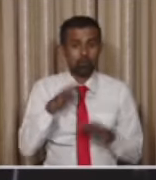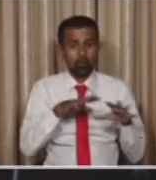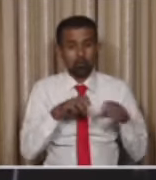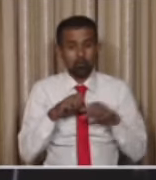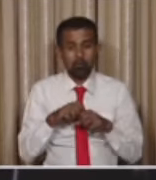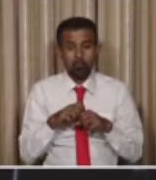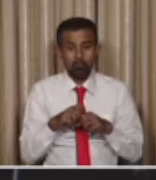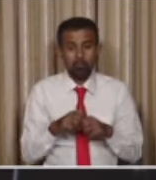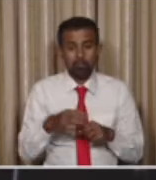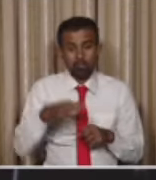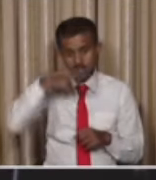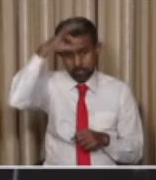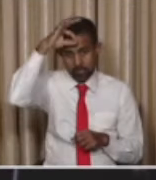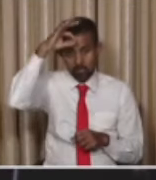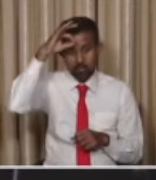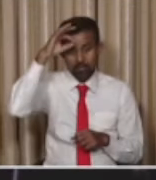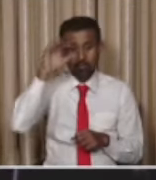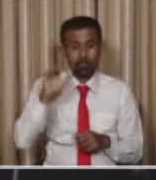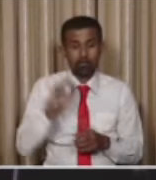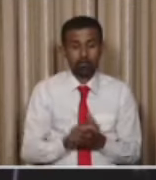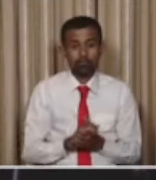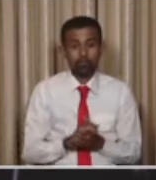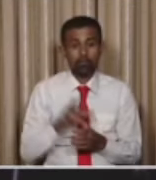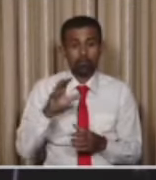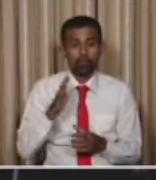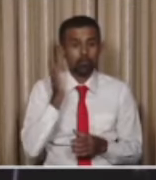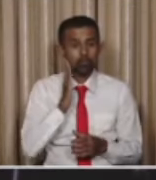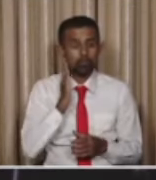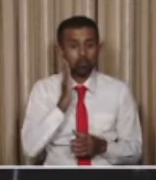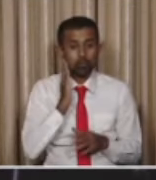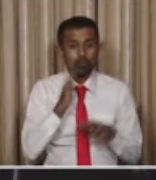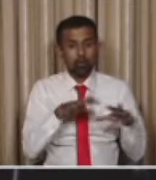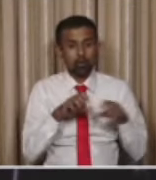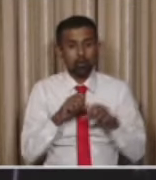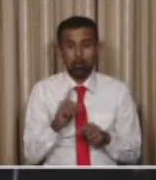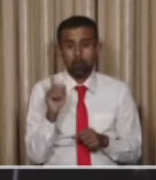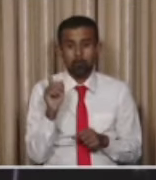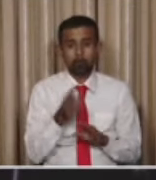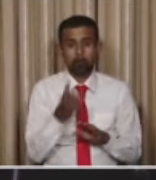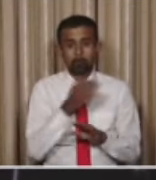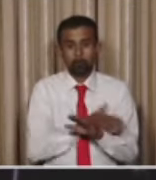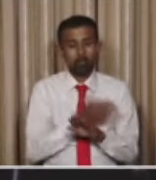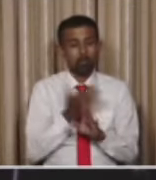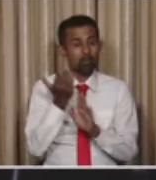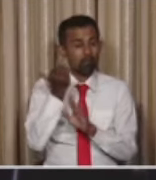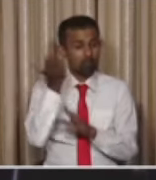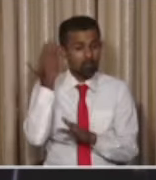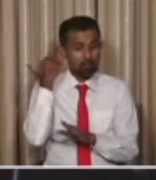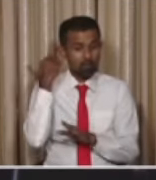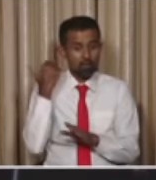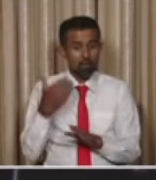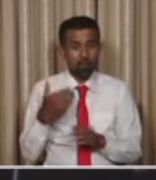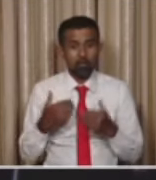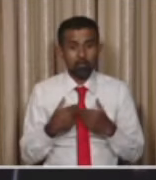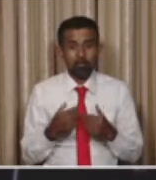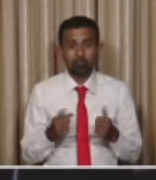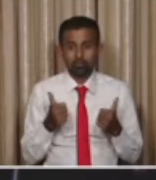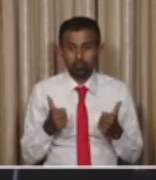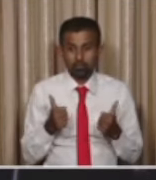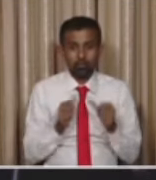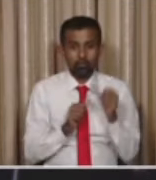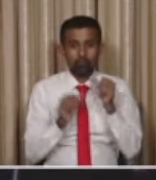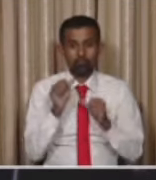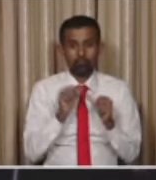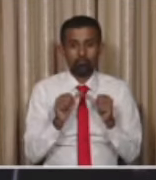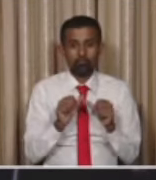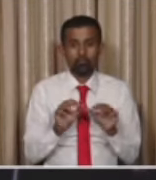මේ රටට කිව්වේ සිංහලයේ කියලා. ඒ සිංහලයේ රට ඉංග්‍රීසියට යටත් වෙන්න පළමු අතීතයේ පටන් අපිට ඉතාම හොඳ ඖෂධ